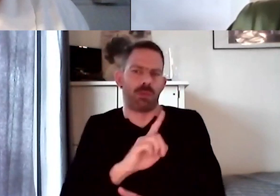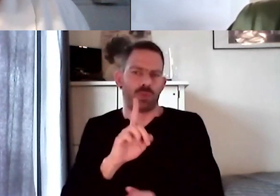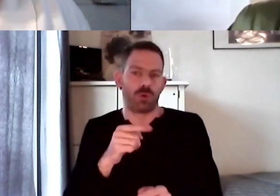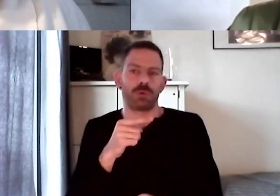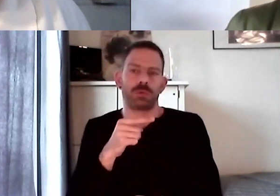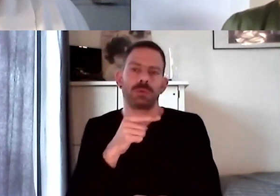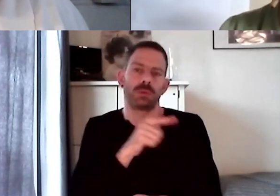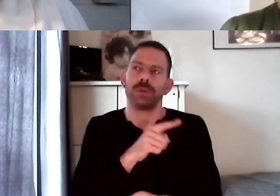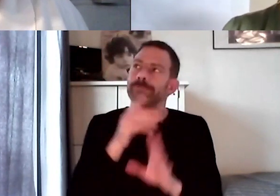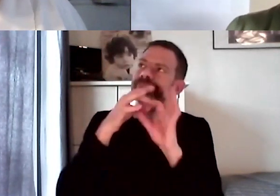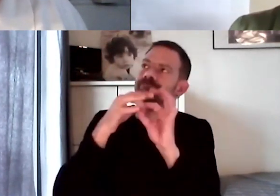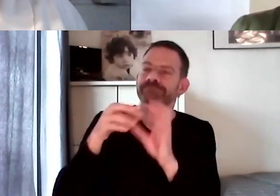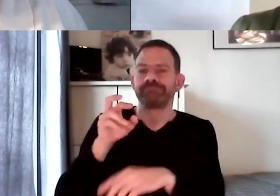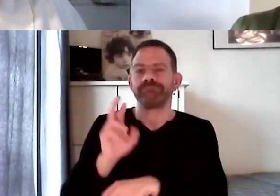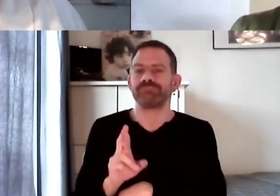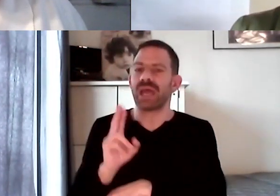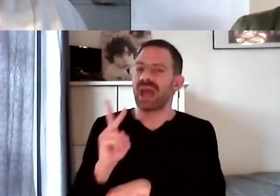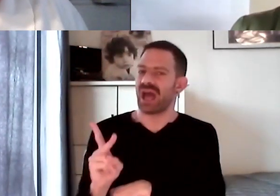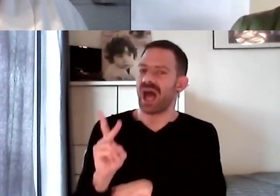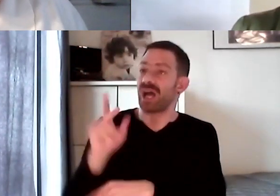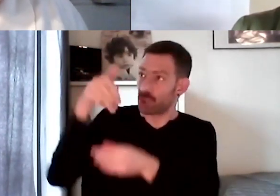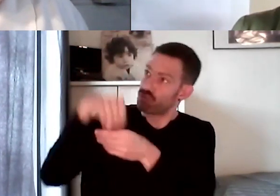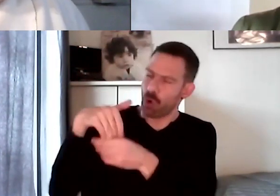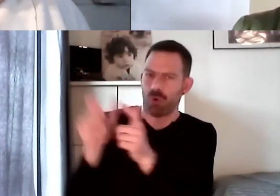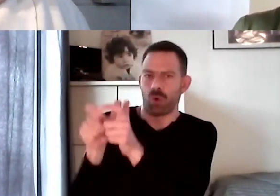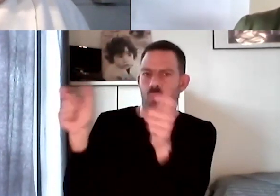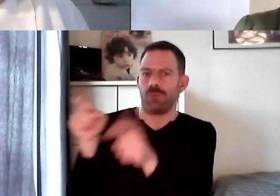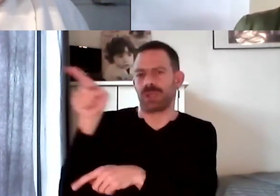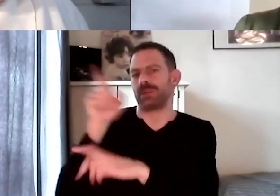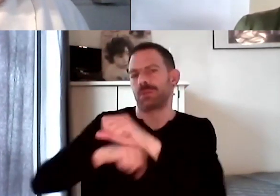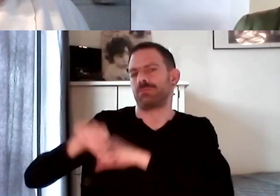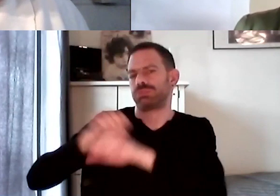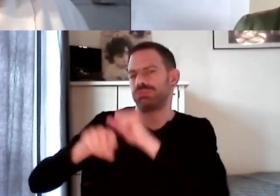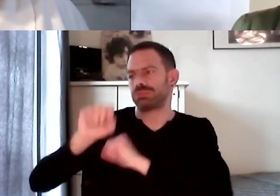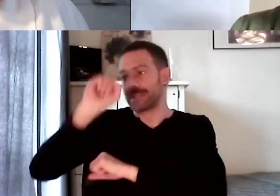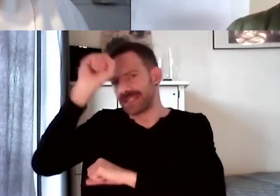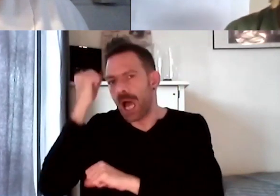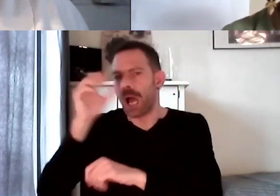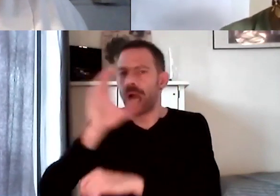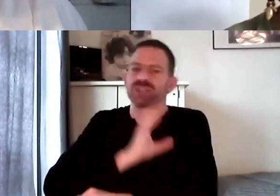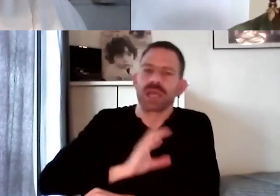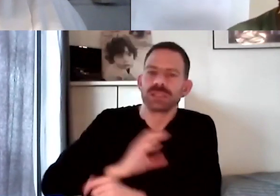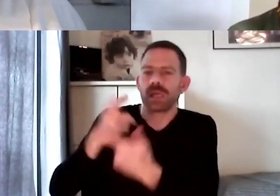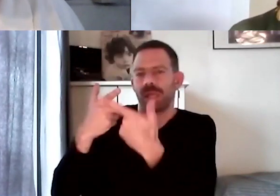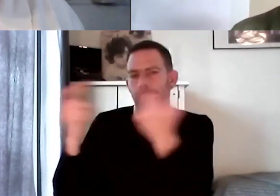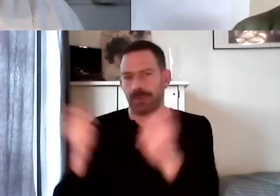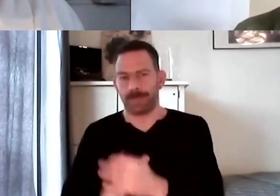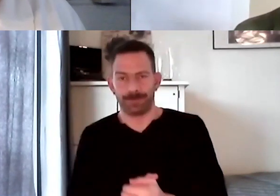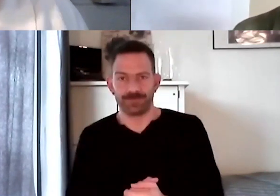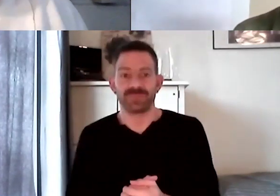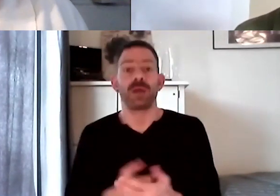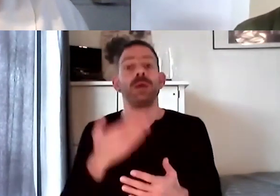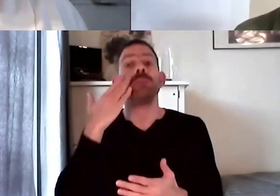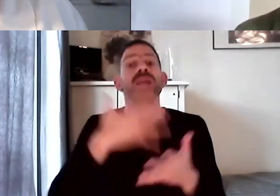plus du RH interne à l'entreprise. Voilà. Après, alors, si c'est un nouveau poste en dehors de